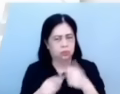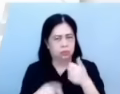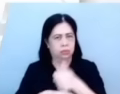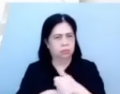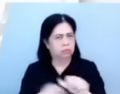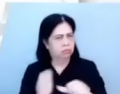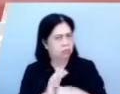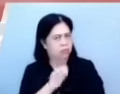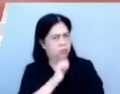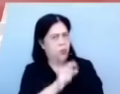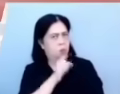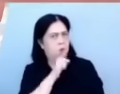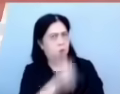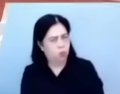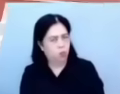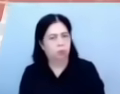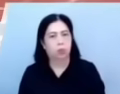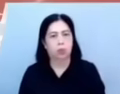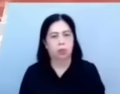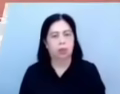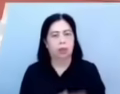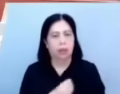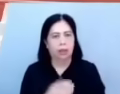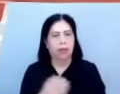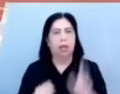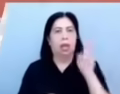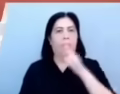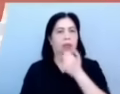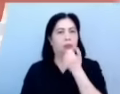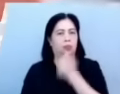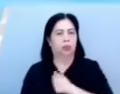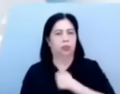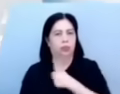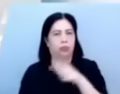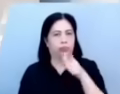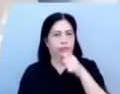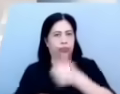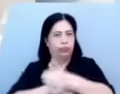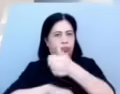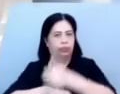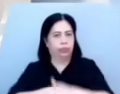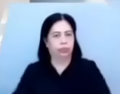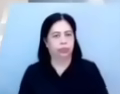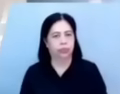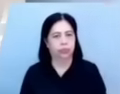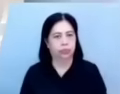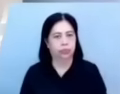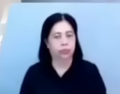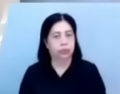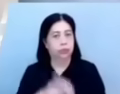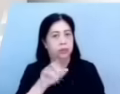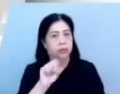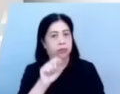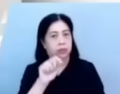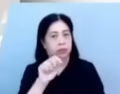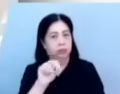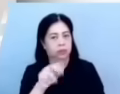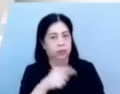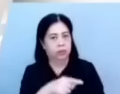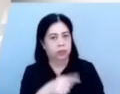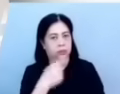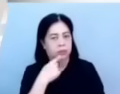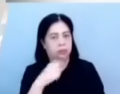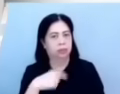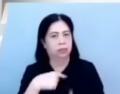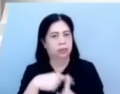niyang itinanggi at binawi rin kalaunan ng nag-akusa. si Justin Brownlee naman, nagpositibo sa